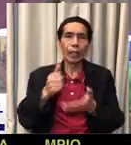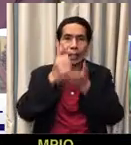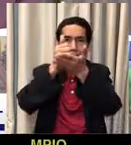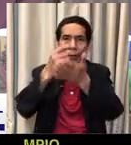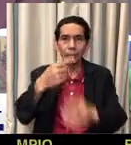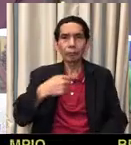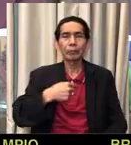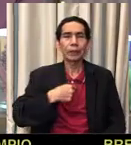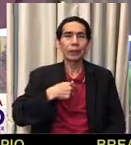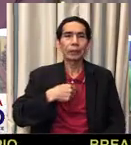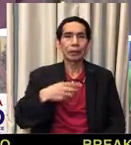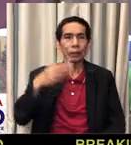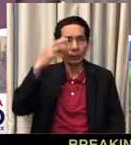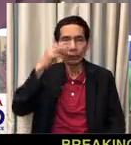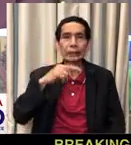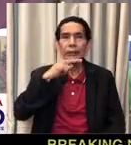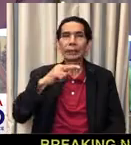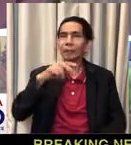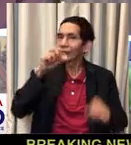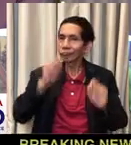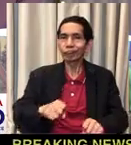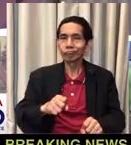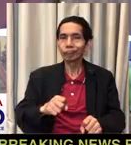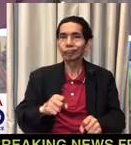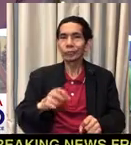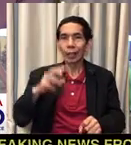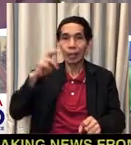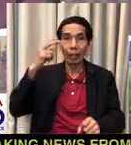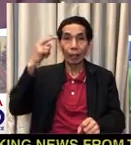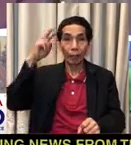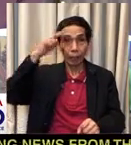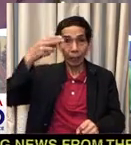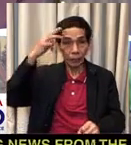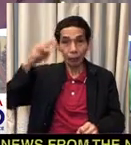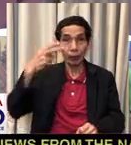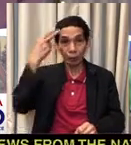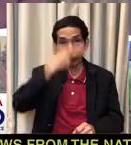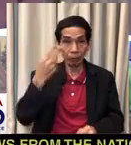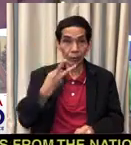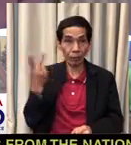po ako. Talagang hindi namin kakayanin to ni Hani ng kaming dalawa lang.